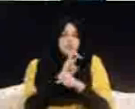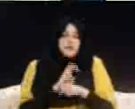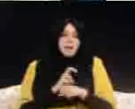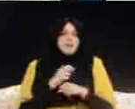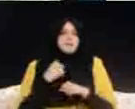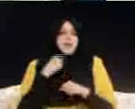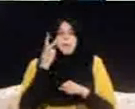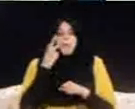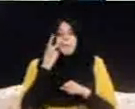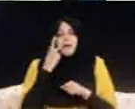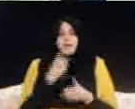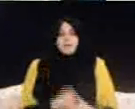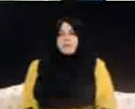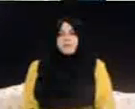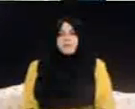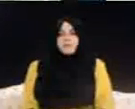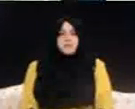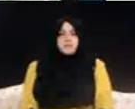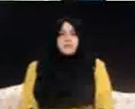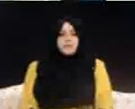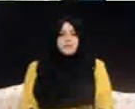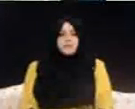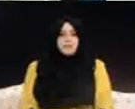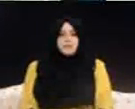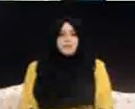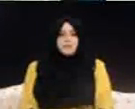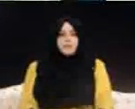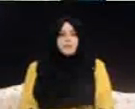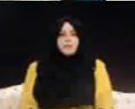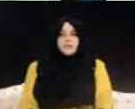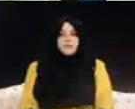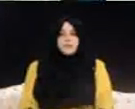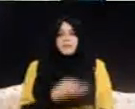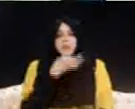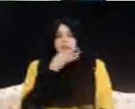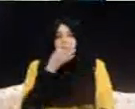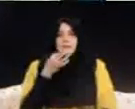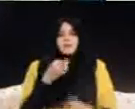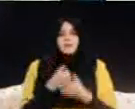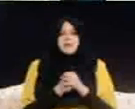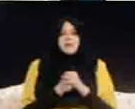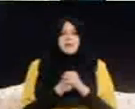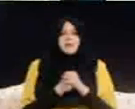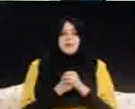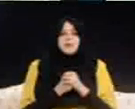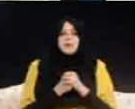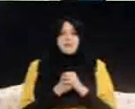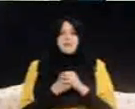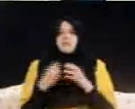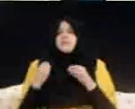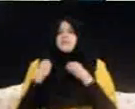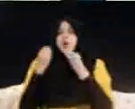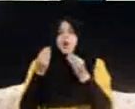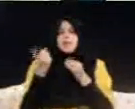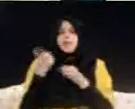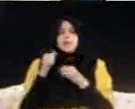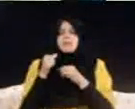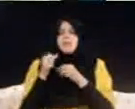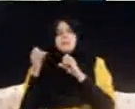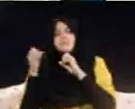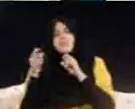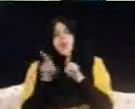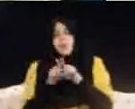ريحه بابانا، كي مدوهم لي يسهل يلبسوهم، يخاف يقولوا لك يعني كي مدوهم من بعد يطيشوهم ما يلبسوهمش.